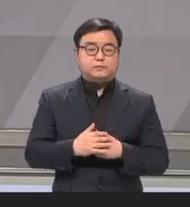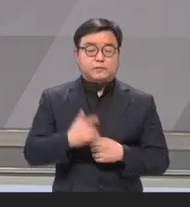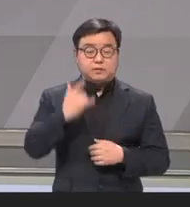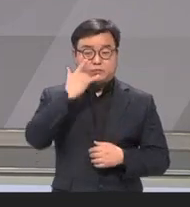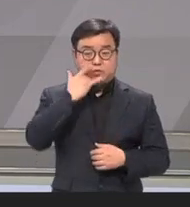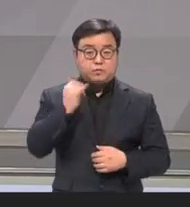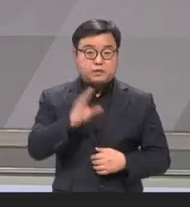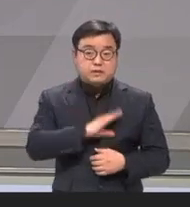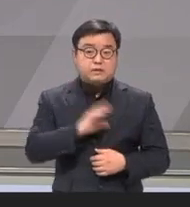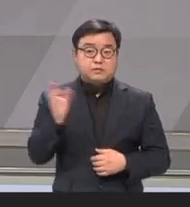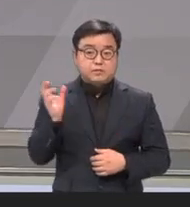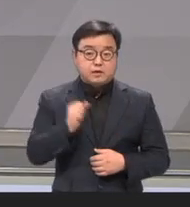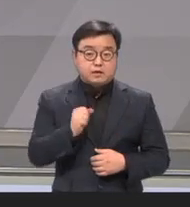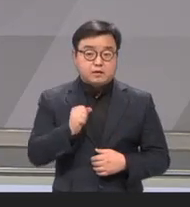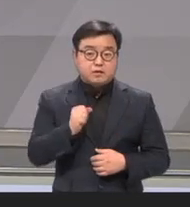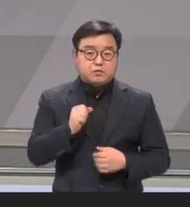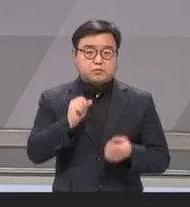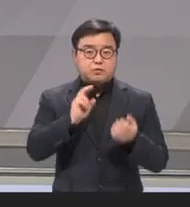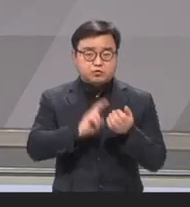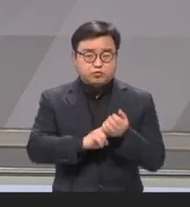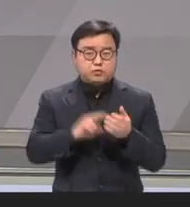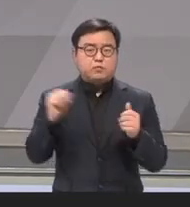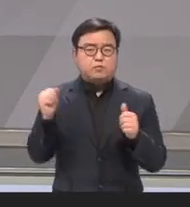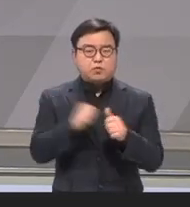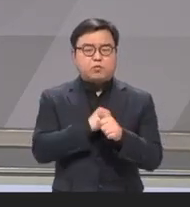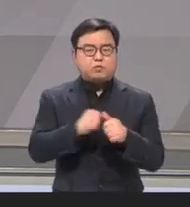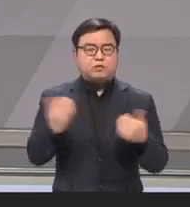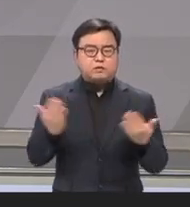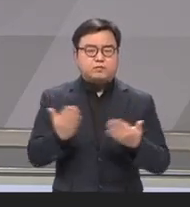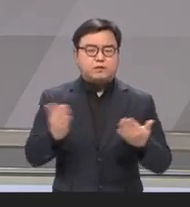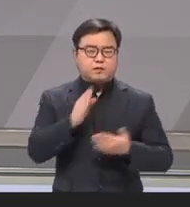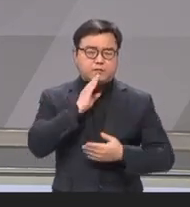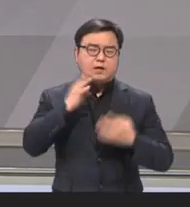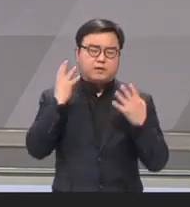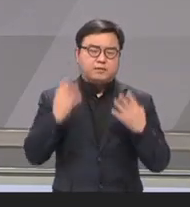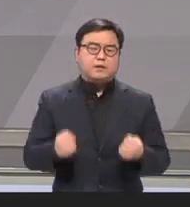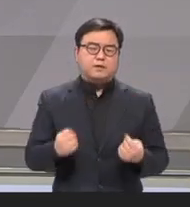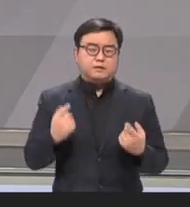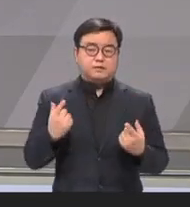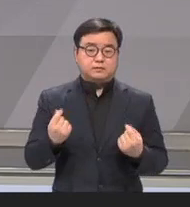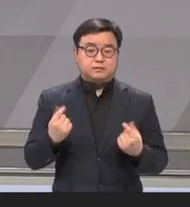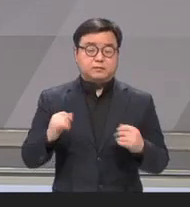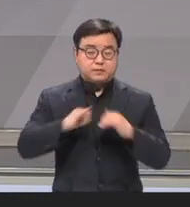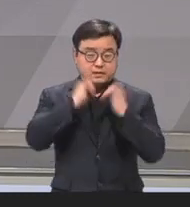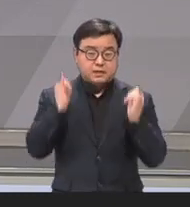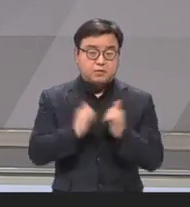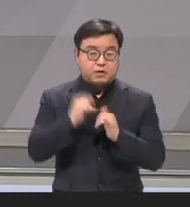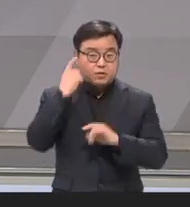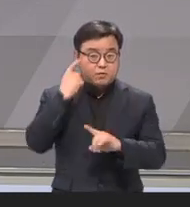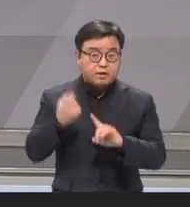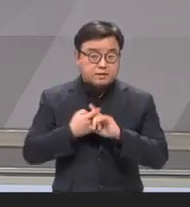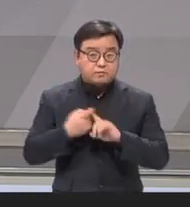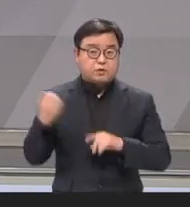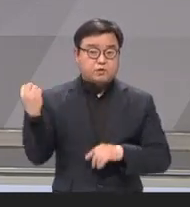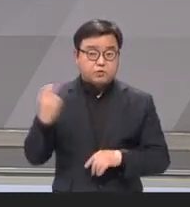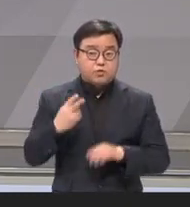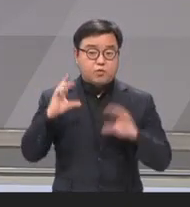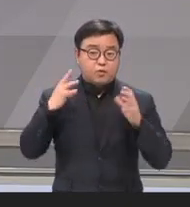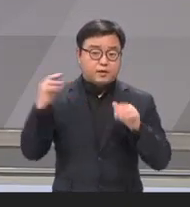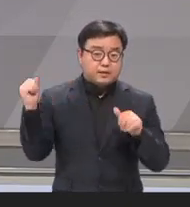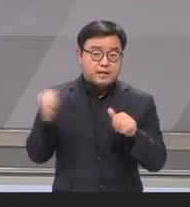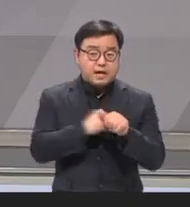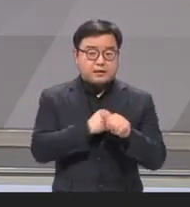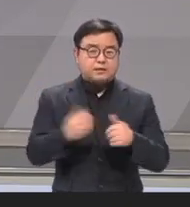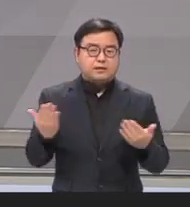이름으로 행해지는 숨겨진 폭력 뜰이 우리 사회의 참 많은 것 같습니다 사회적인 관심과 더불어 서 를 아이들의 학대를 좀